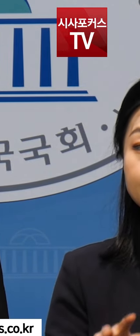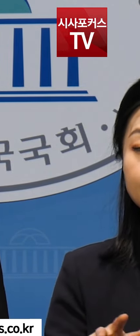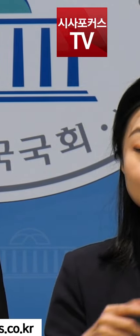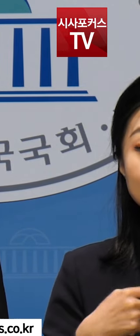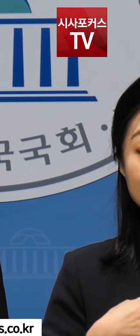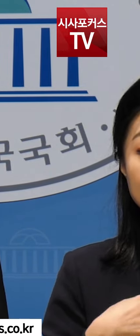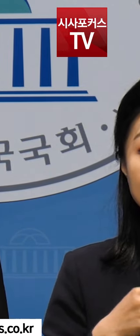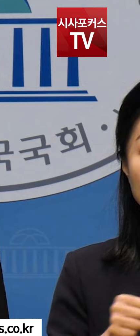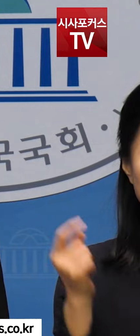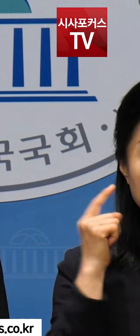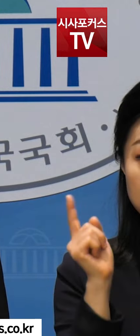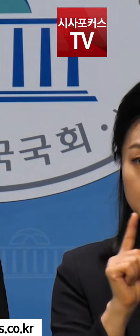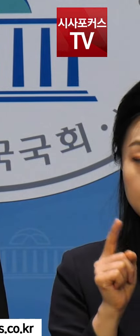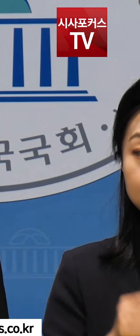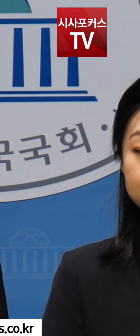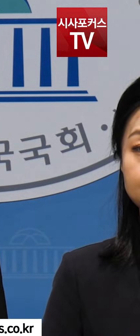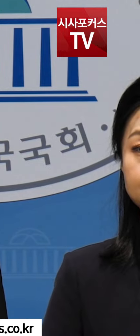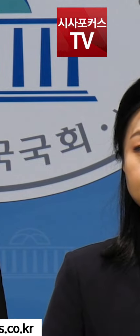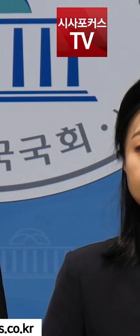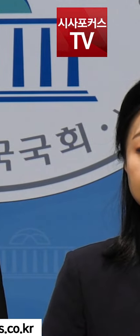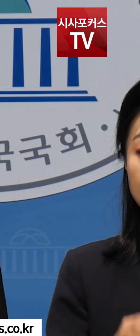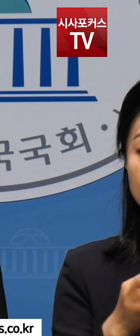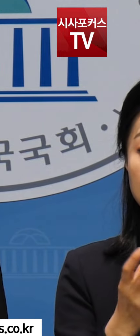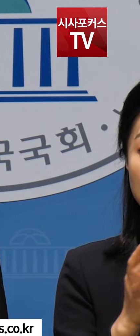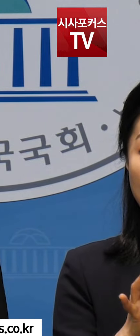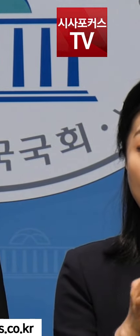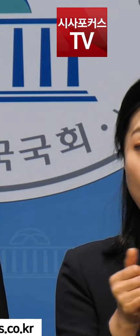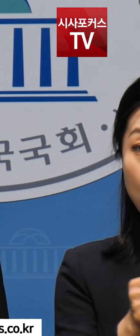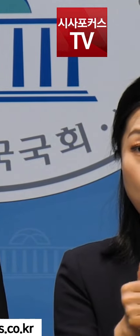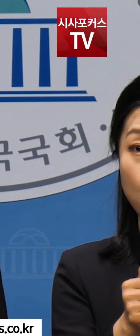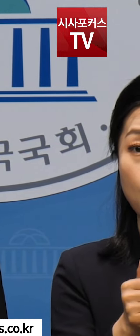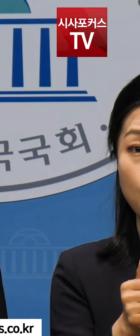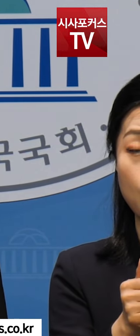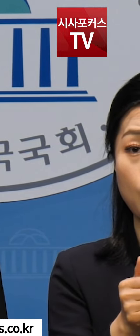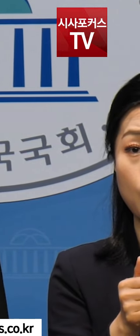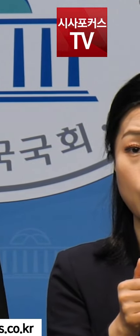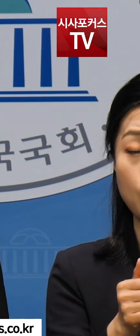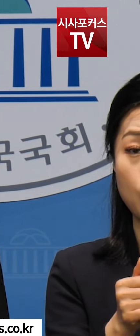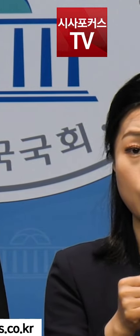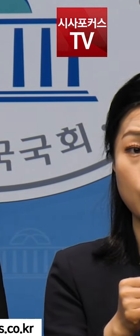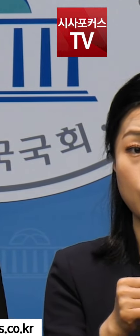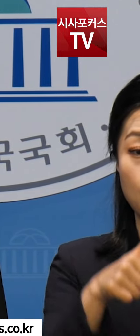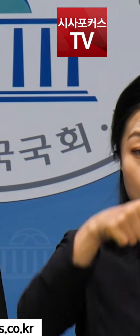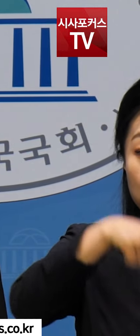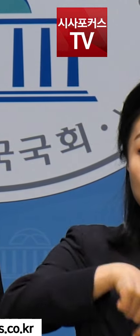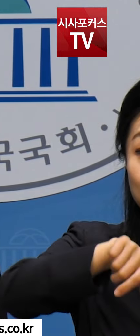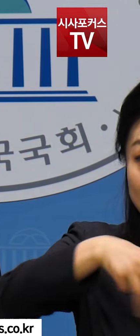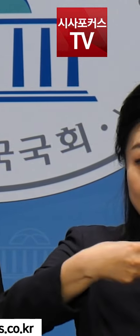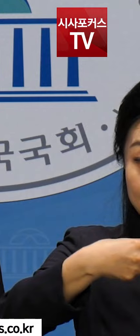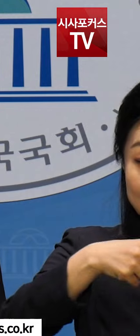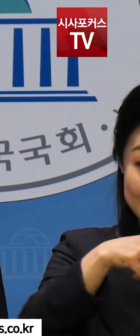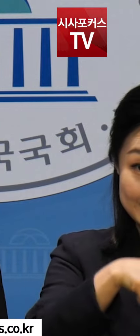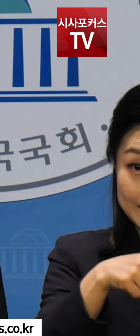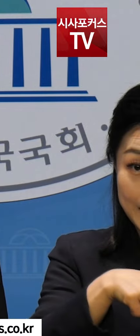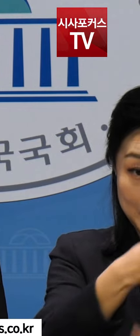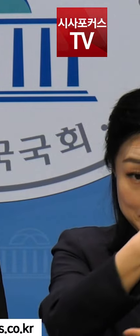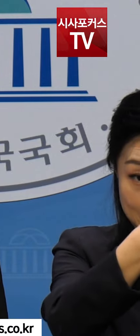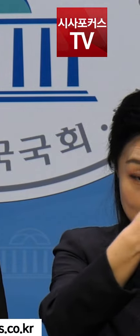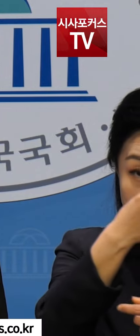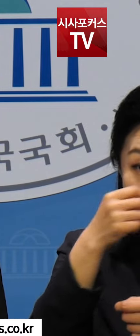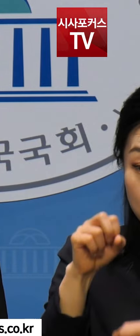제가 들은 바로는 김용 대변인의 구글 타임라인 기록에 따르면은